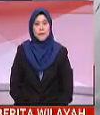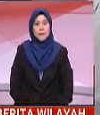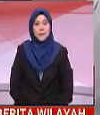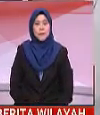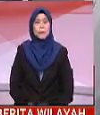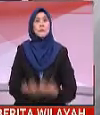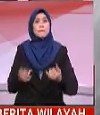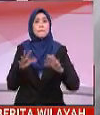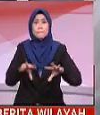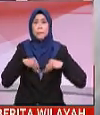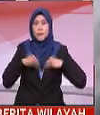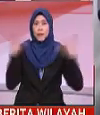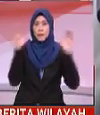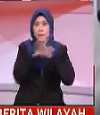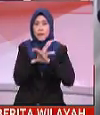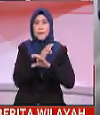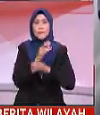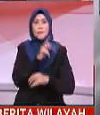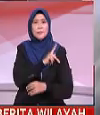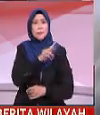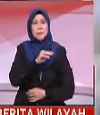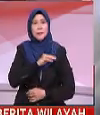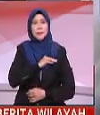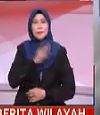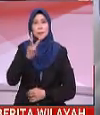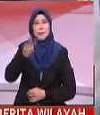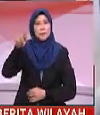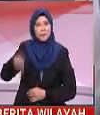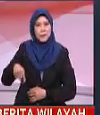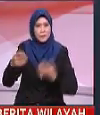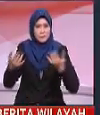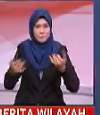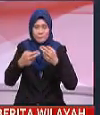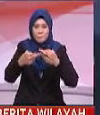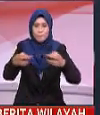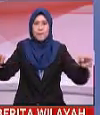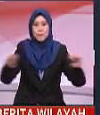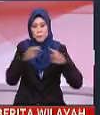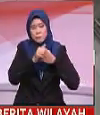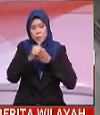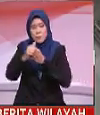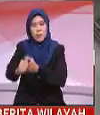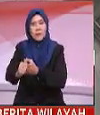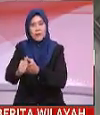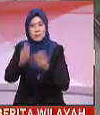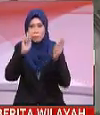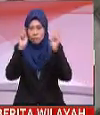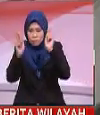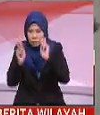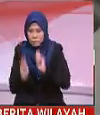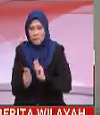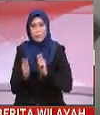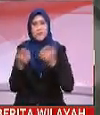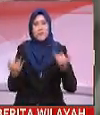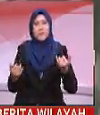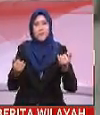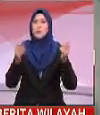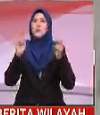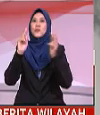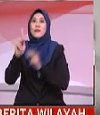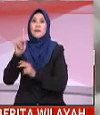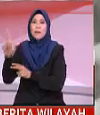Dalam menyahut cabaran itu, Kementerian Wilayah Persekutuan telah melancarkan panduan pelaksanaan pembaharuan semula Kuala